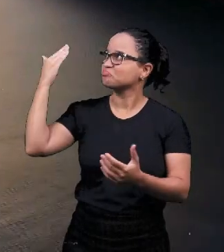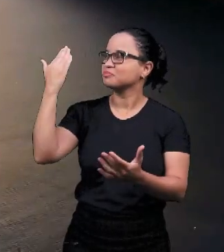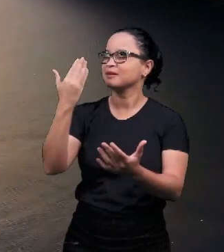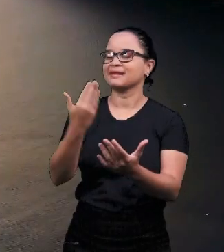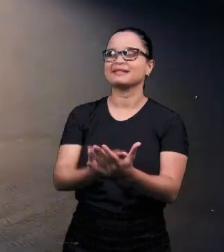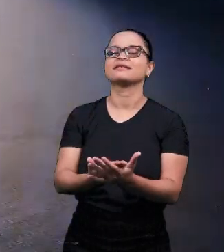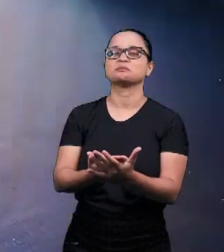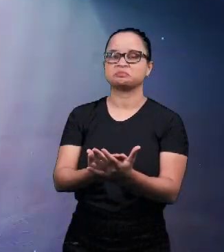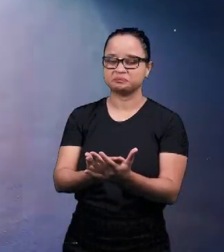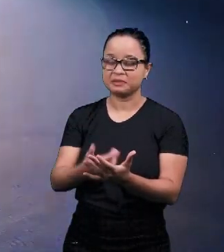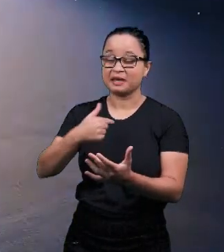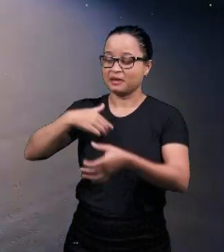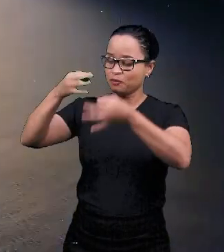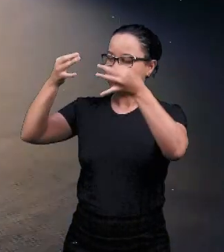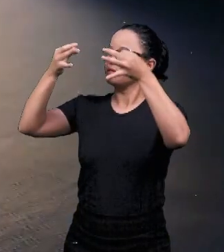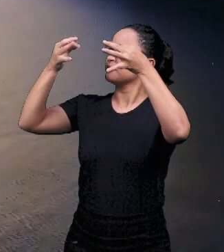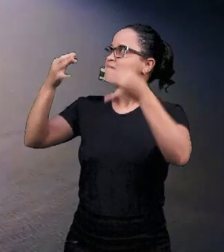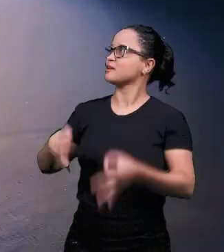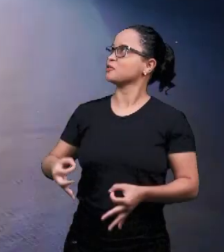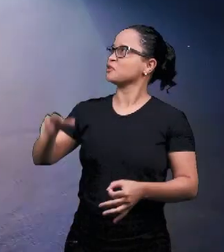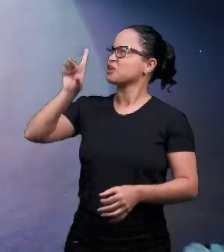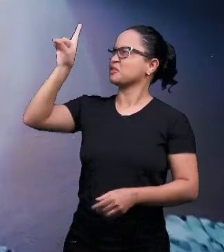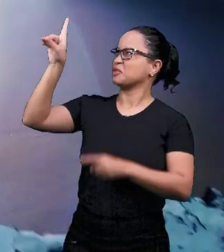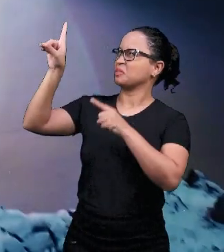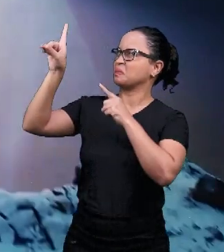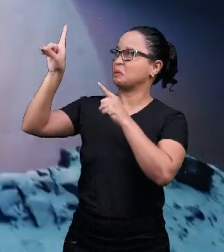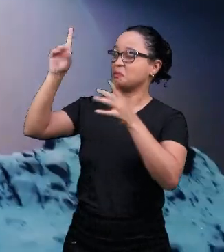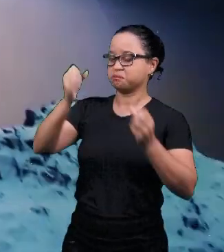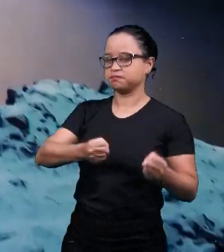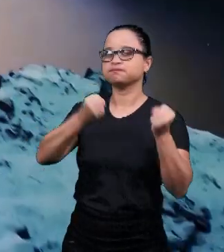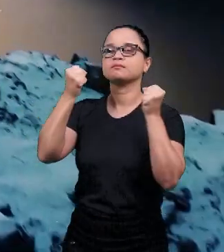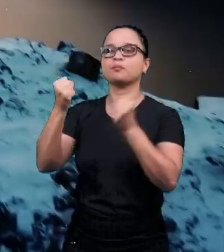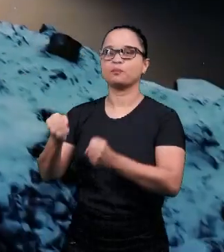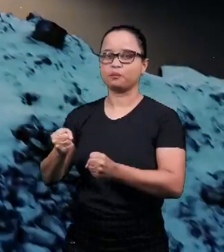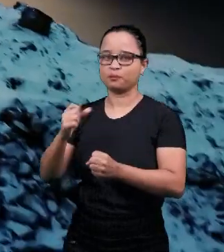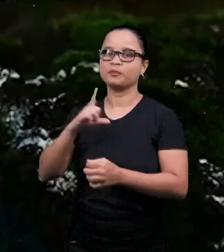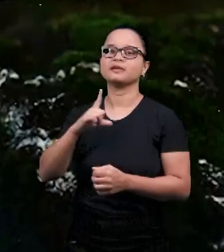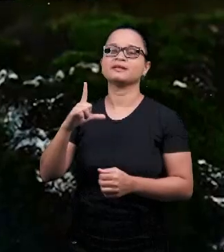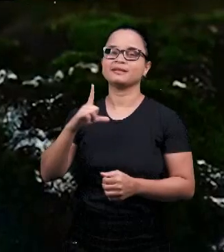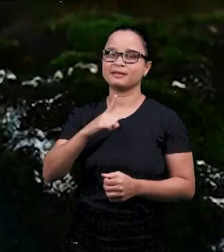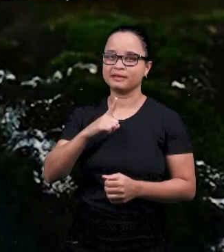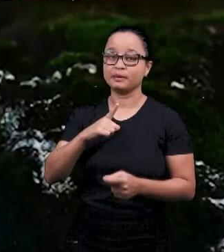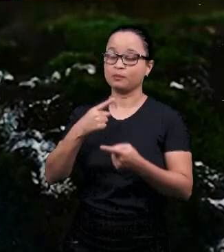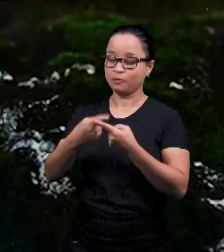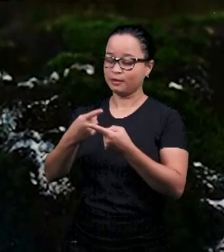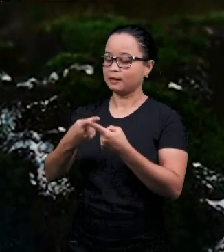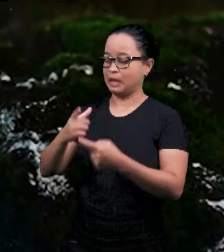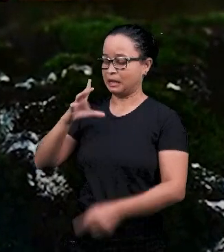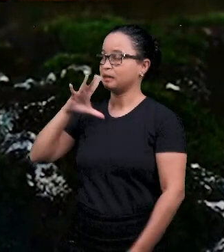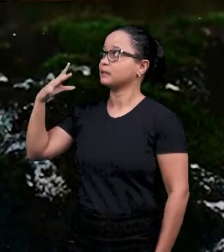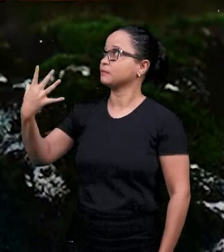знаю, что Он силен сохранить залог мой на он и день.